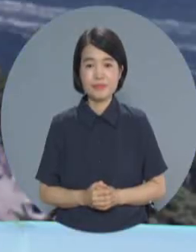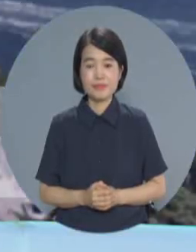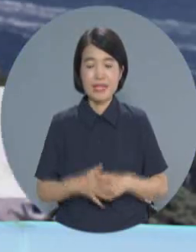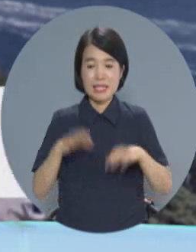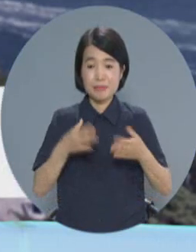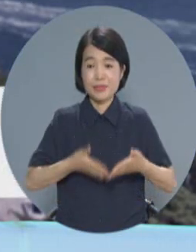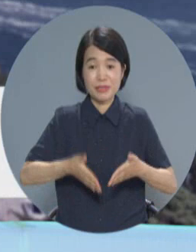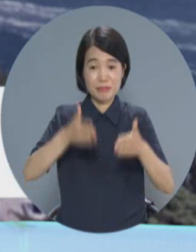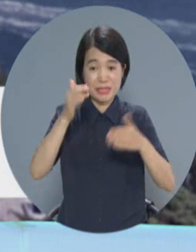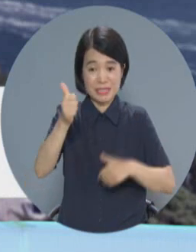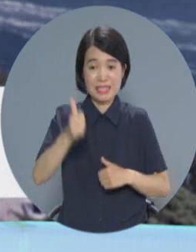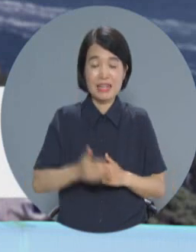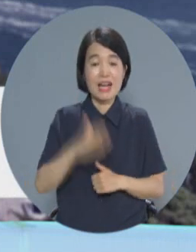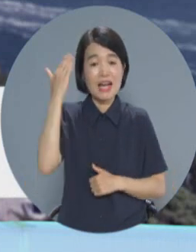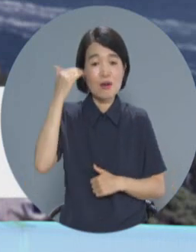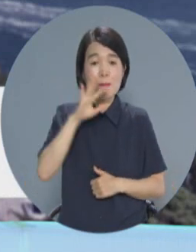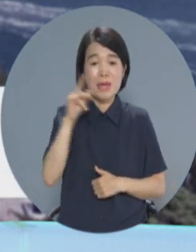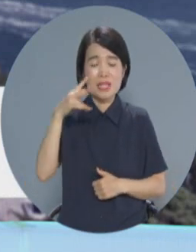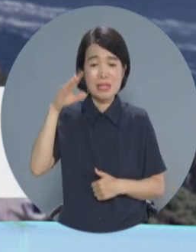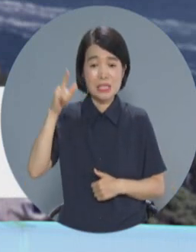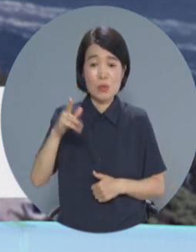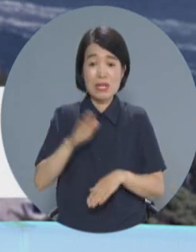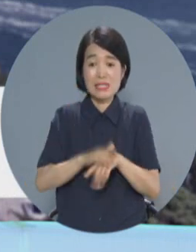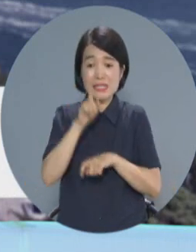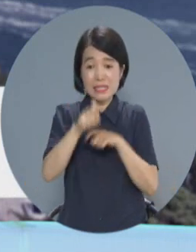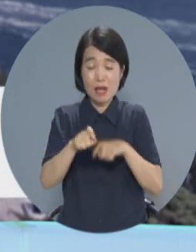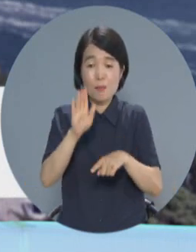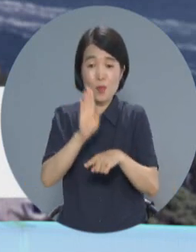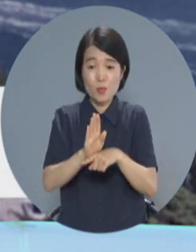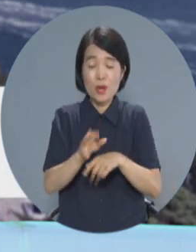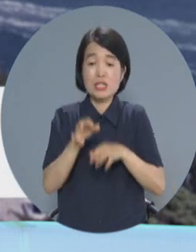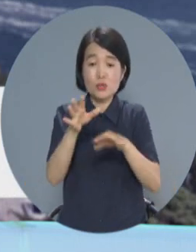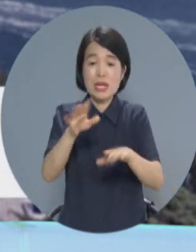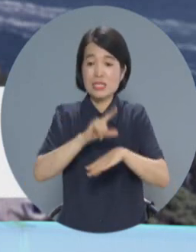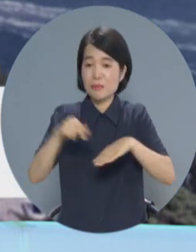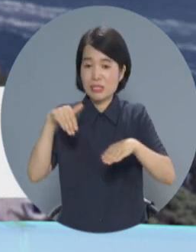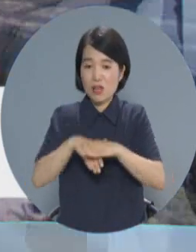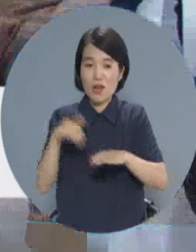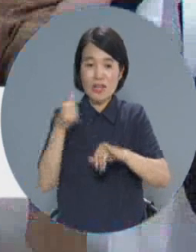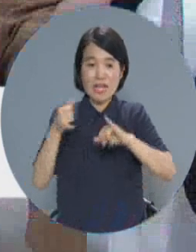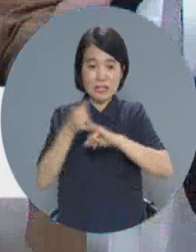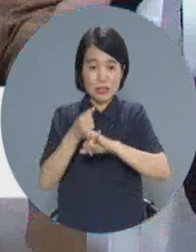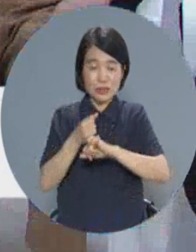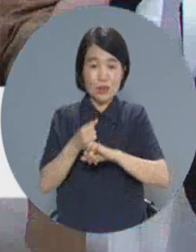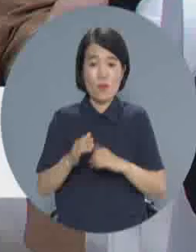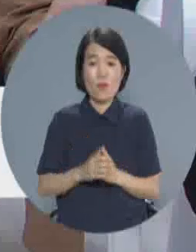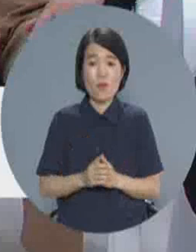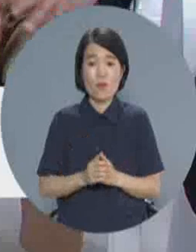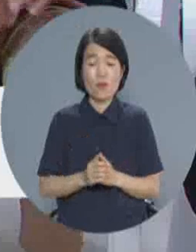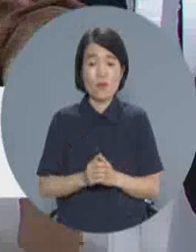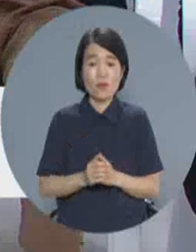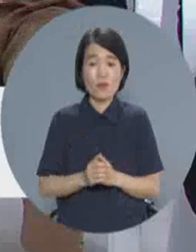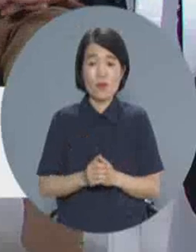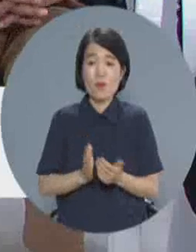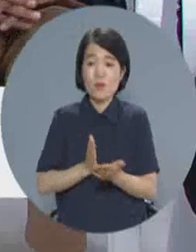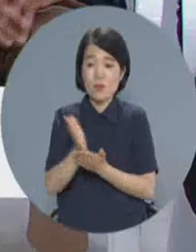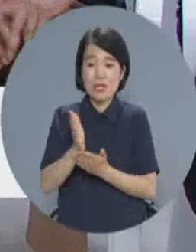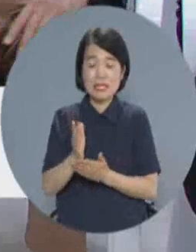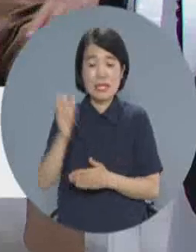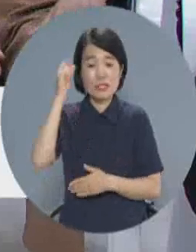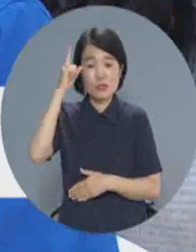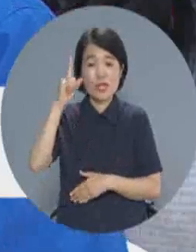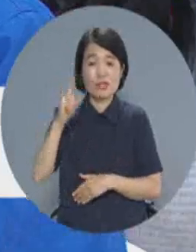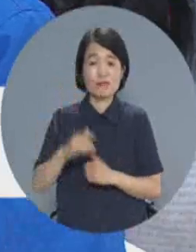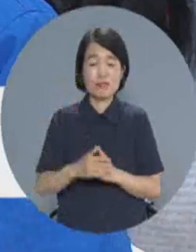김영로 전남지사가 한국 매니페스토 실천본부가 주관한 지방선거 약속 대상 선거 공보 분야에서 최우수상